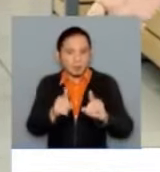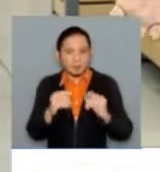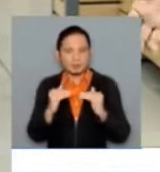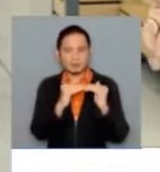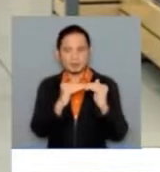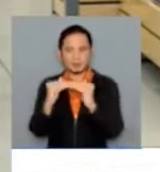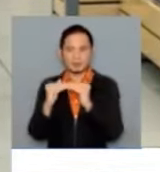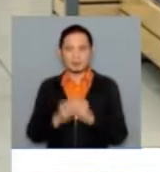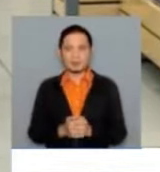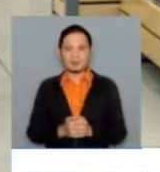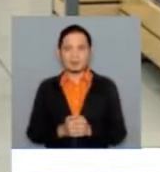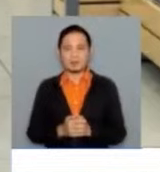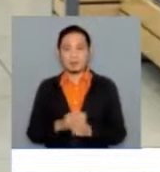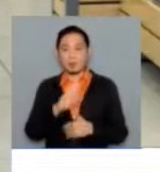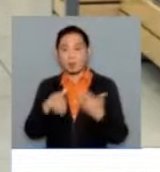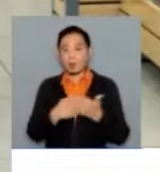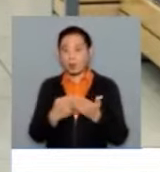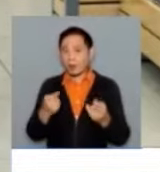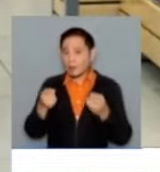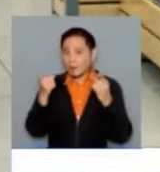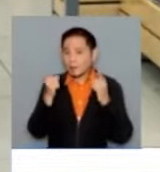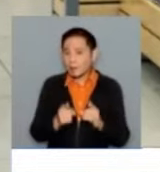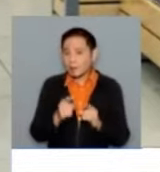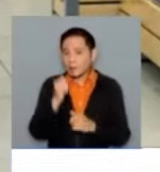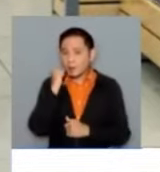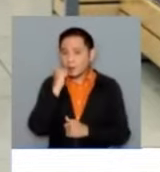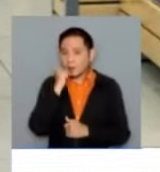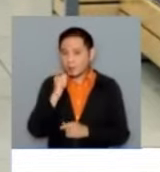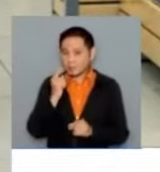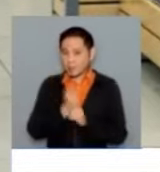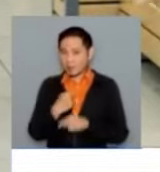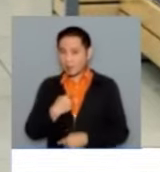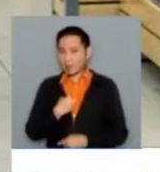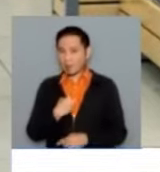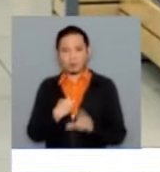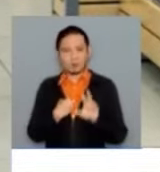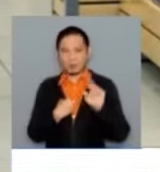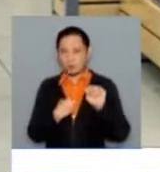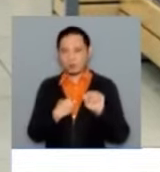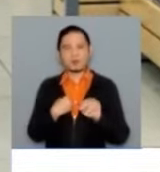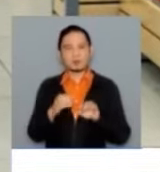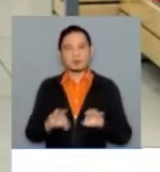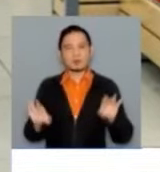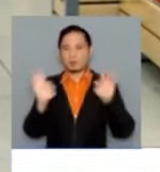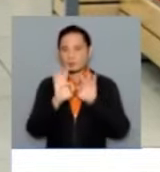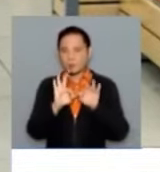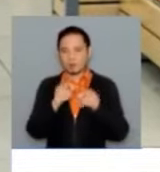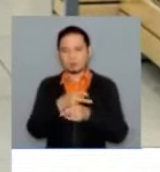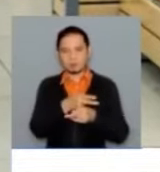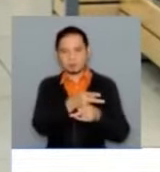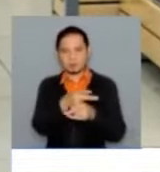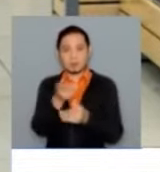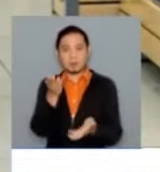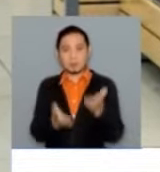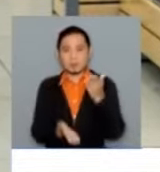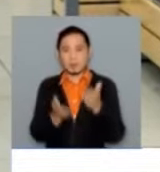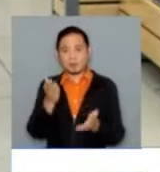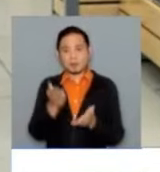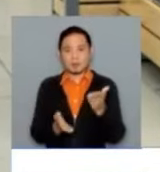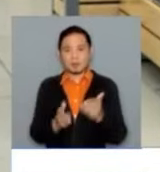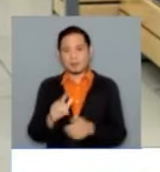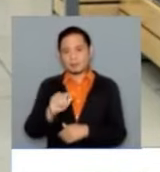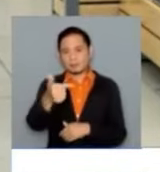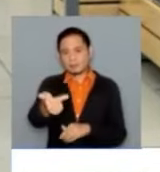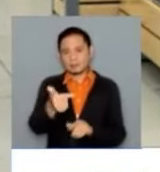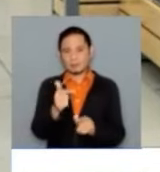lahat ng pagkakataon, lagi tayong tama. Dahan-dahan lang at baka kayo naman ang tamaan ng batas.